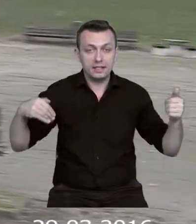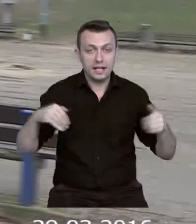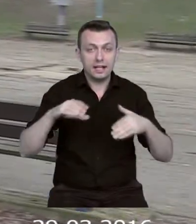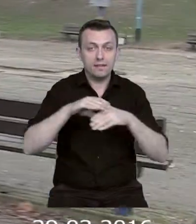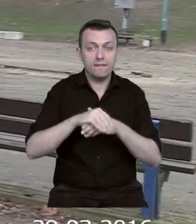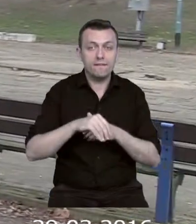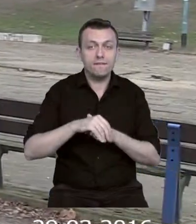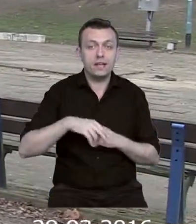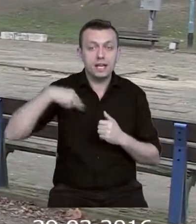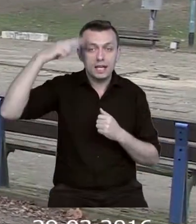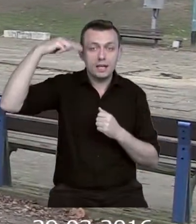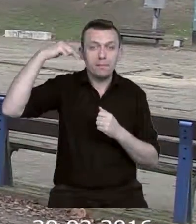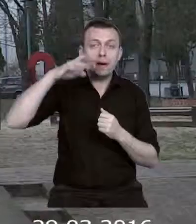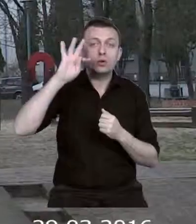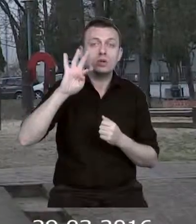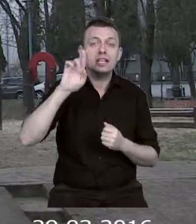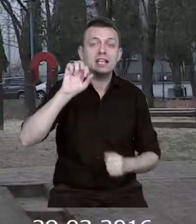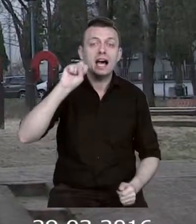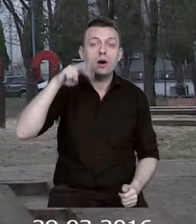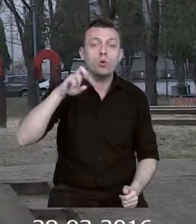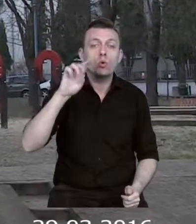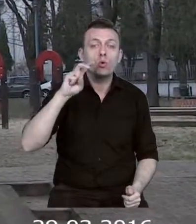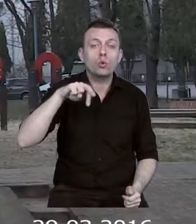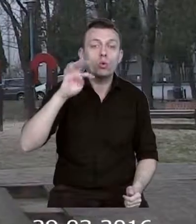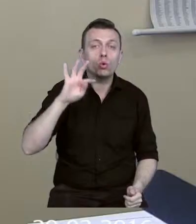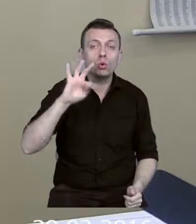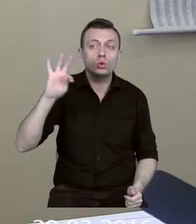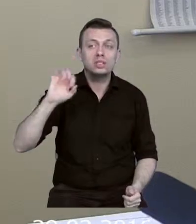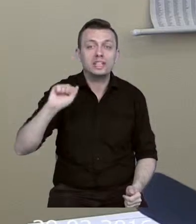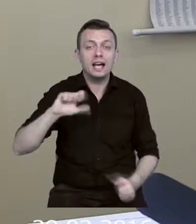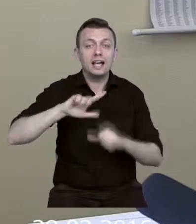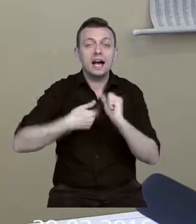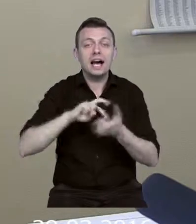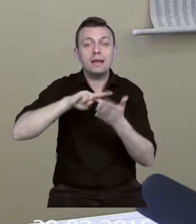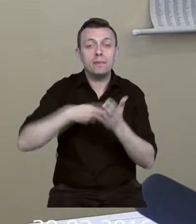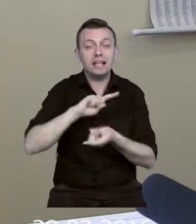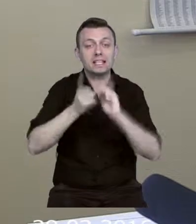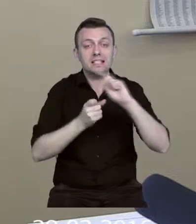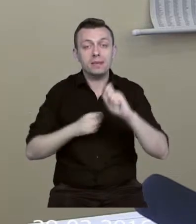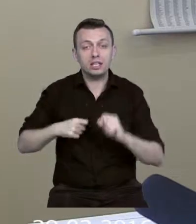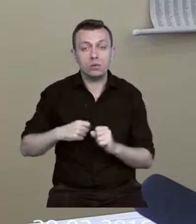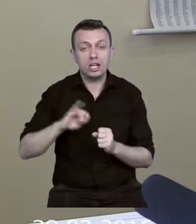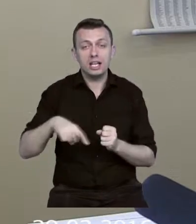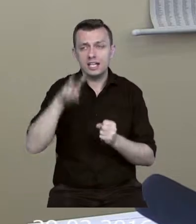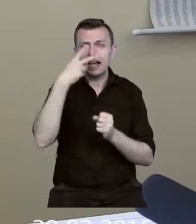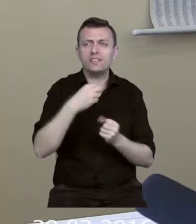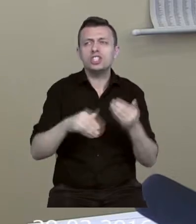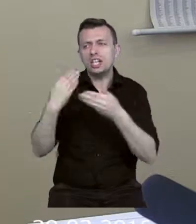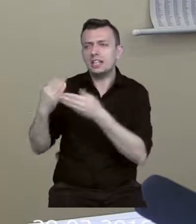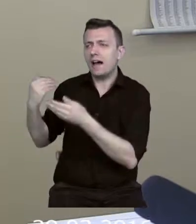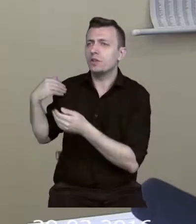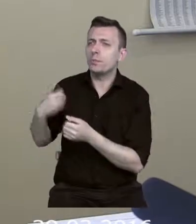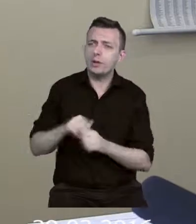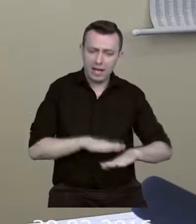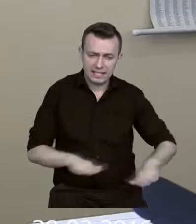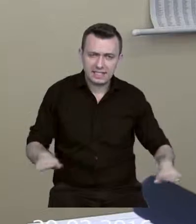stojącej w samym sercu parku Traugutta. Plany jednak uległy zmianie. Tak jak Państwo widzieli, jest ta niecka, którą kiedyś tam była scena, zostało